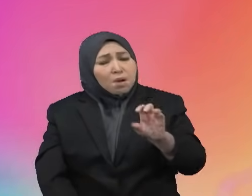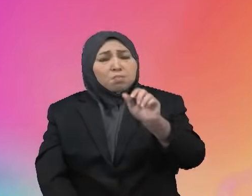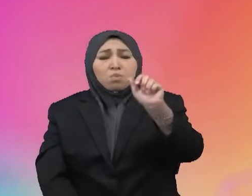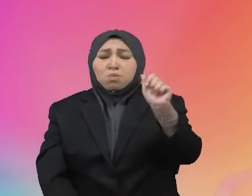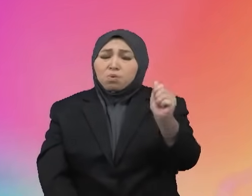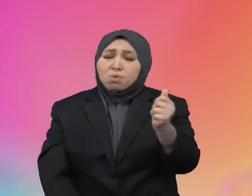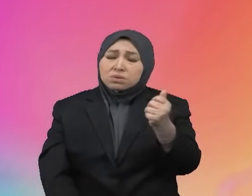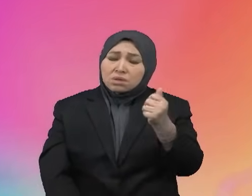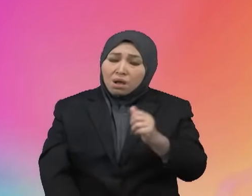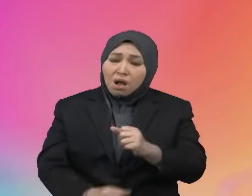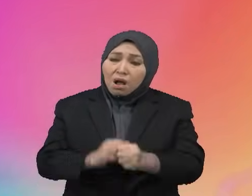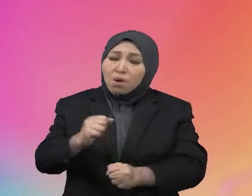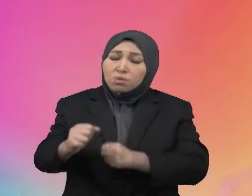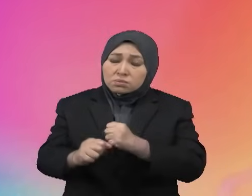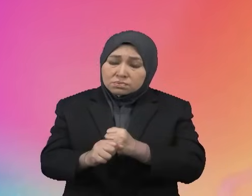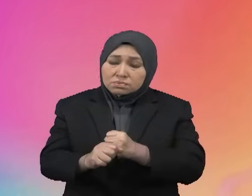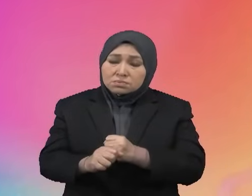أربعين سنة